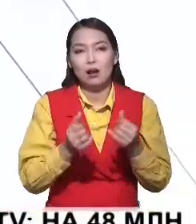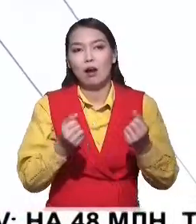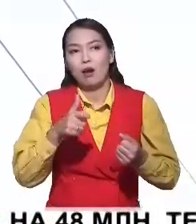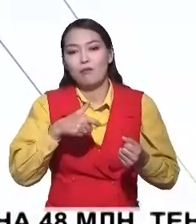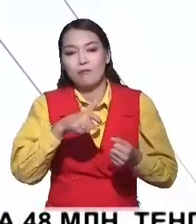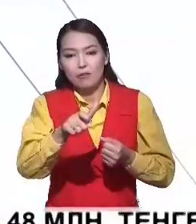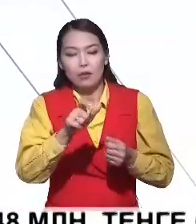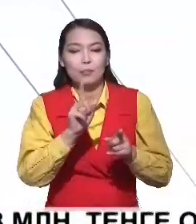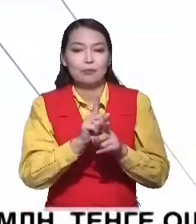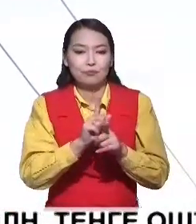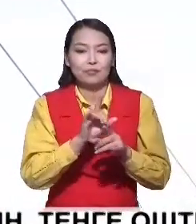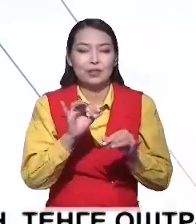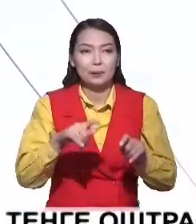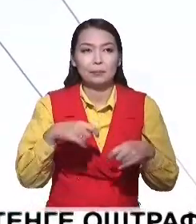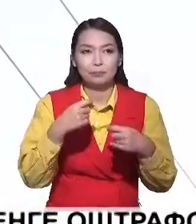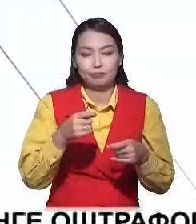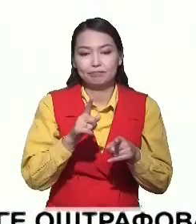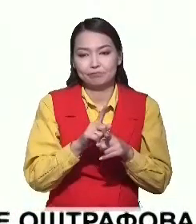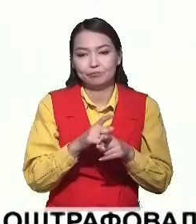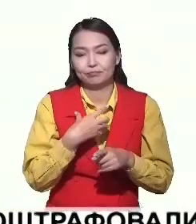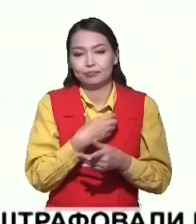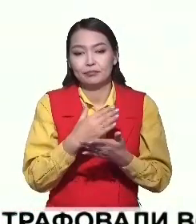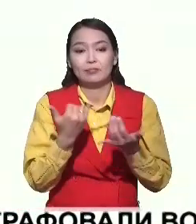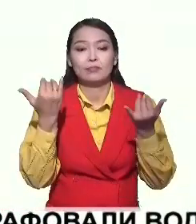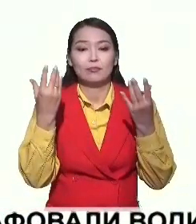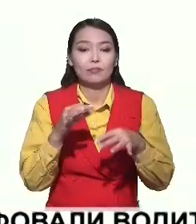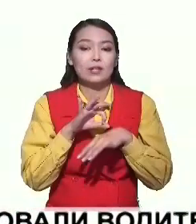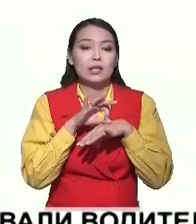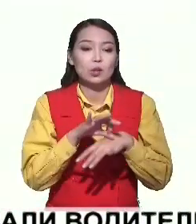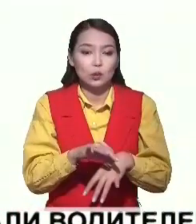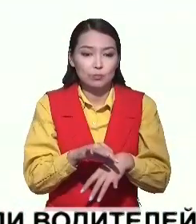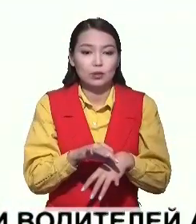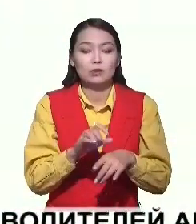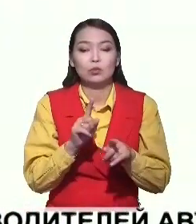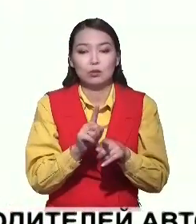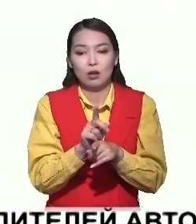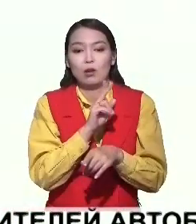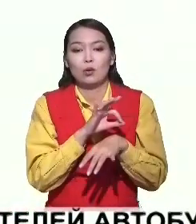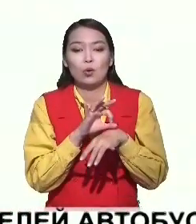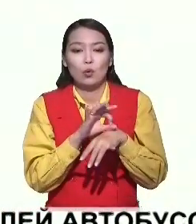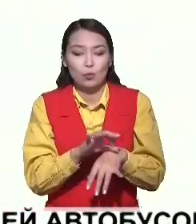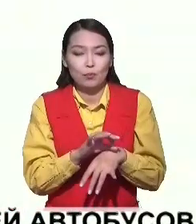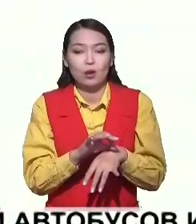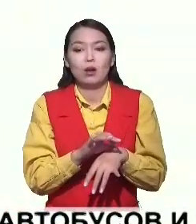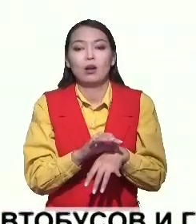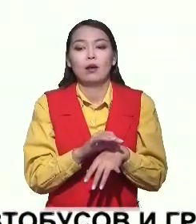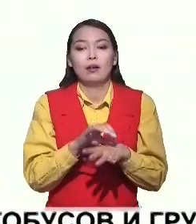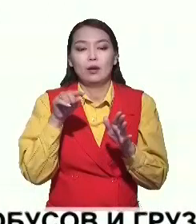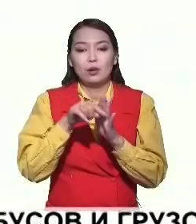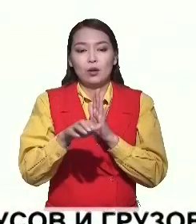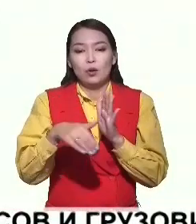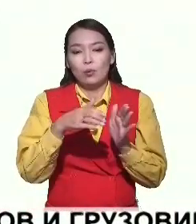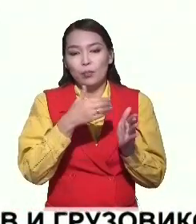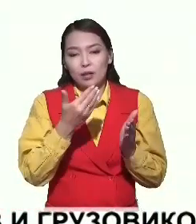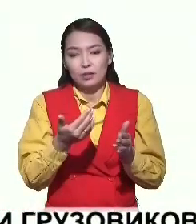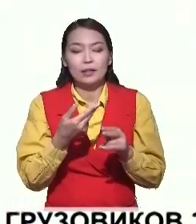линий электропередач, считают в ДЧС. На данный момент проводятся берегоукрепительные работы, дноуглубления,